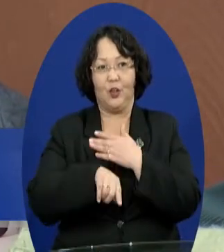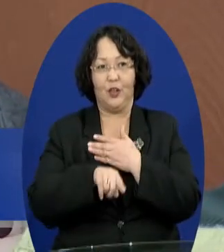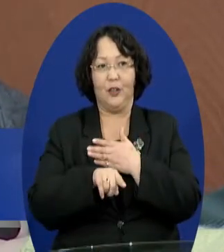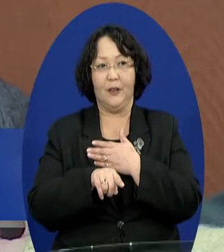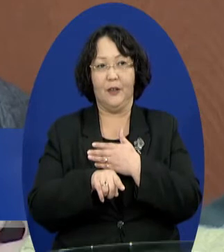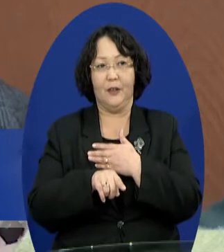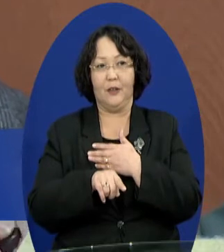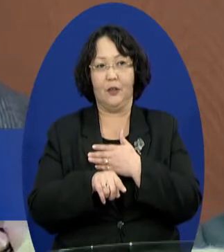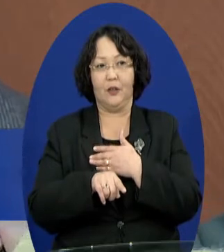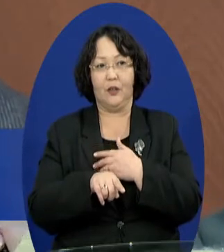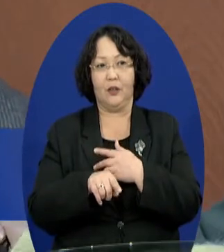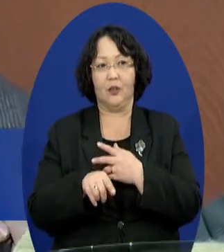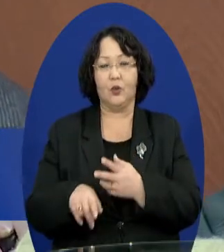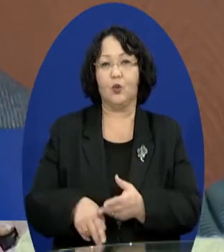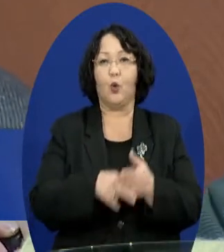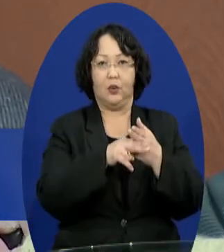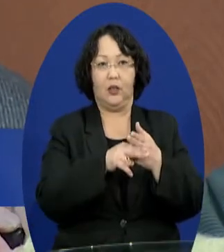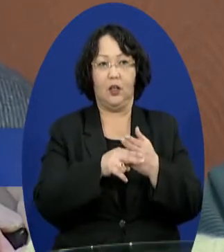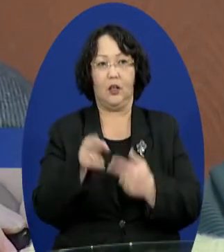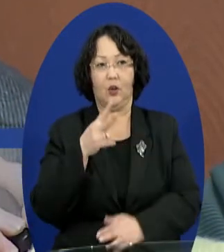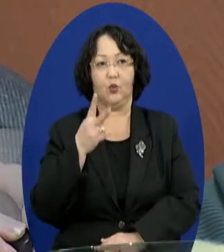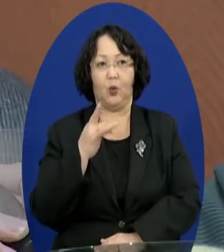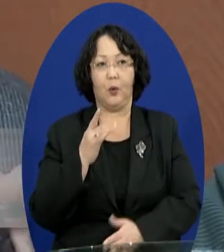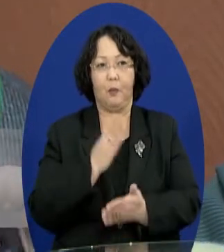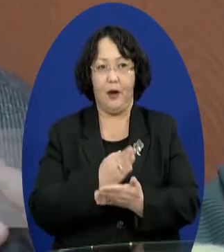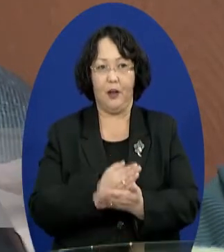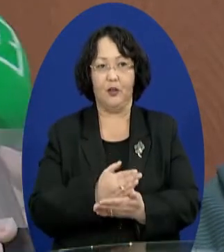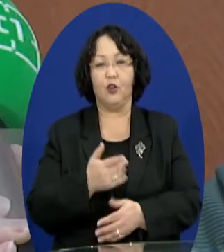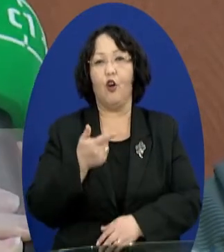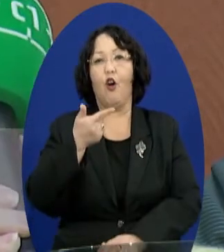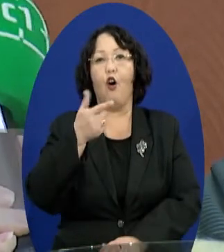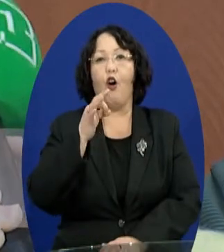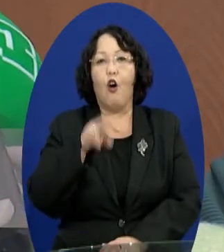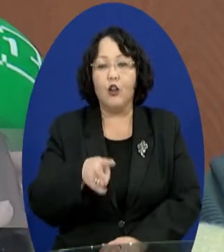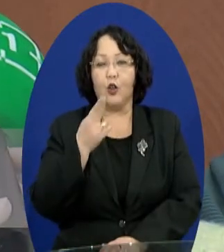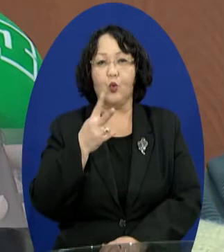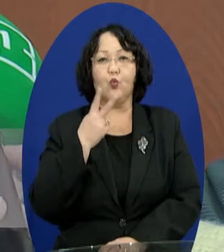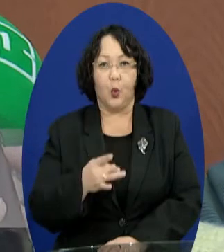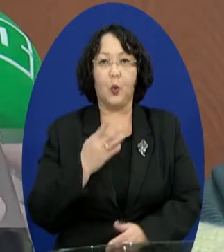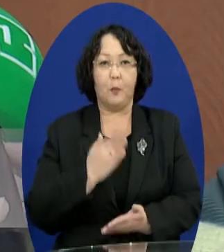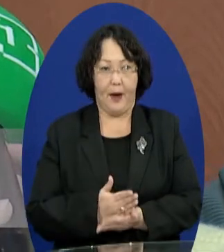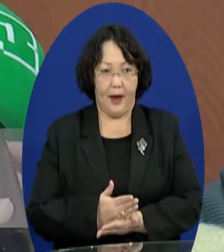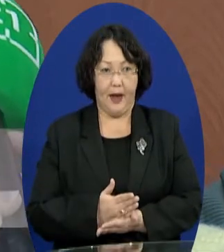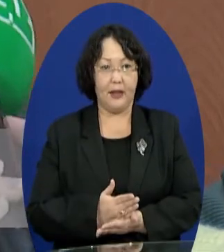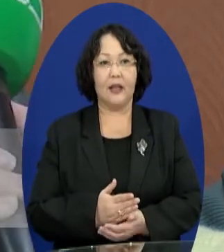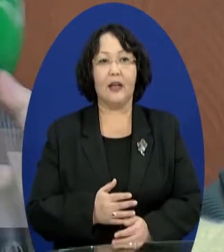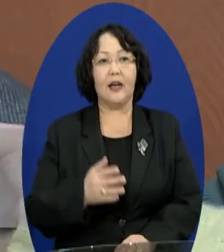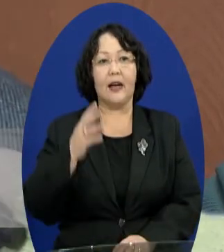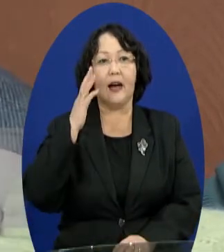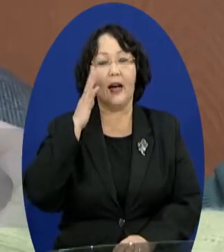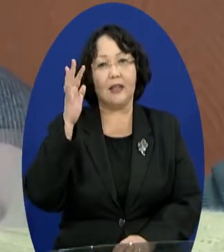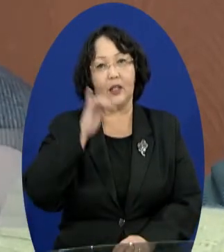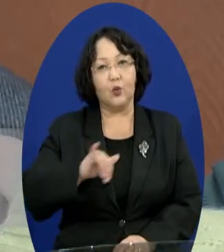зүгээр туслахоор ойлви. Аа голоор ойлви. Аа бас гадны